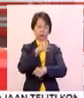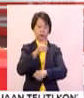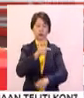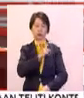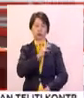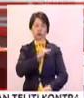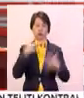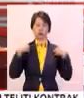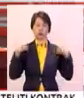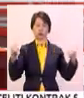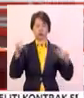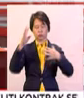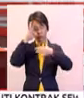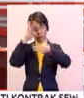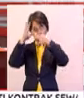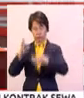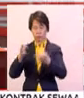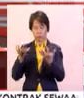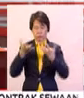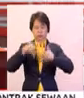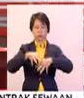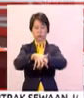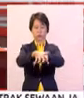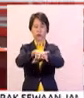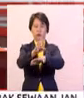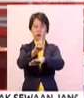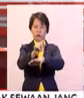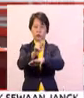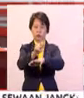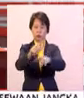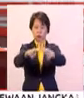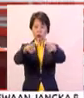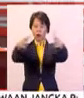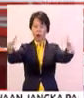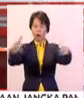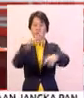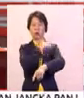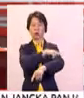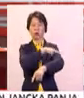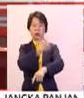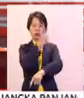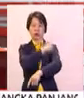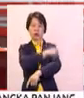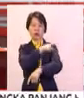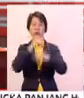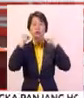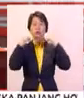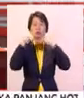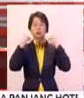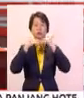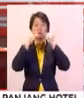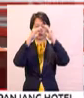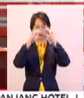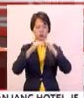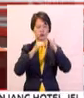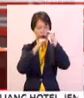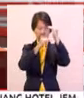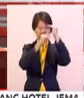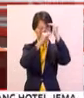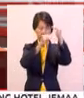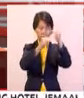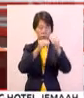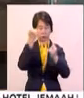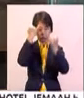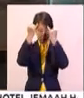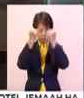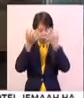Kementerian Kesihatan juga memutuskan integrasi berkenaan akan terus diperluas ke hospital dan klinik swasta secara berperingkat. Menerusi